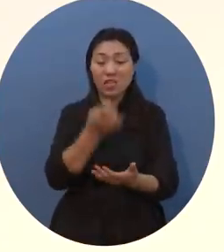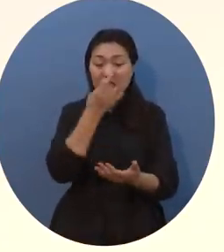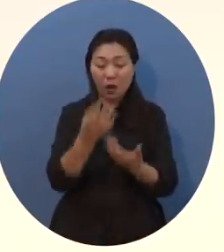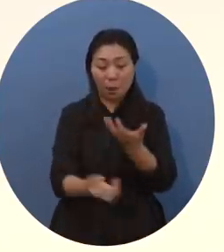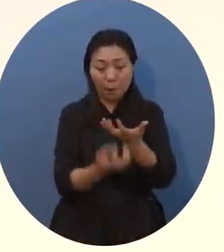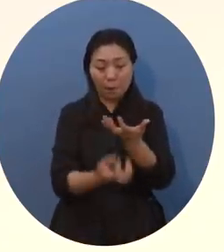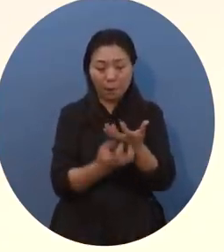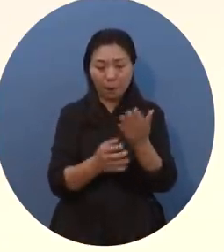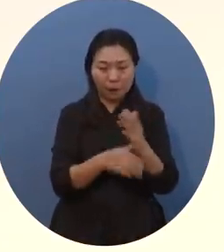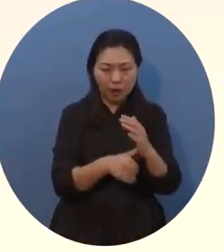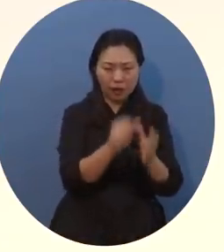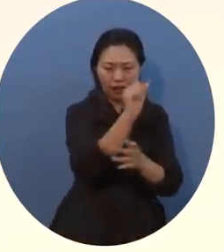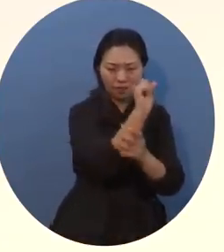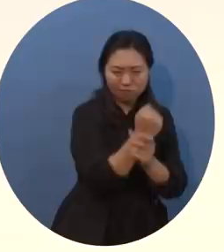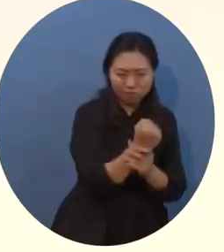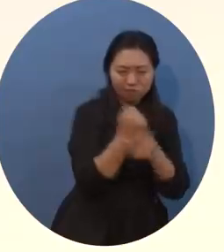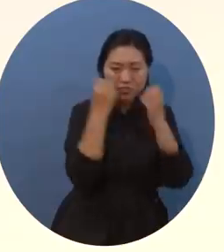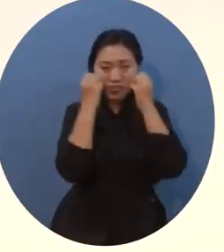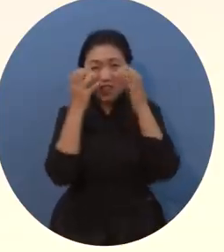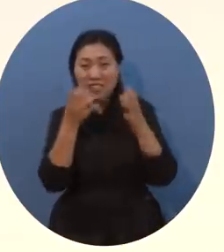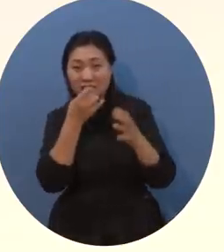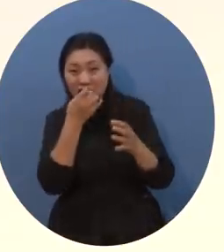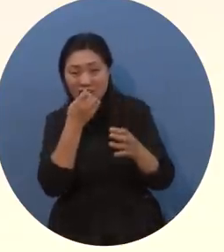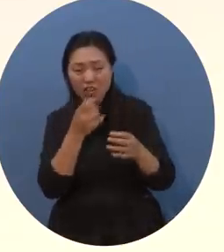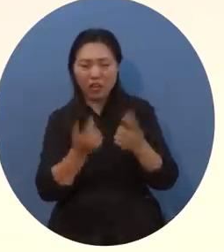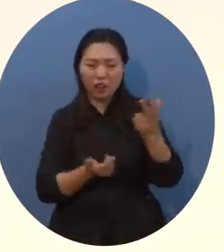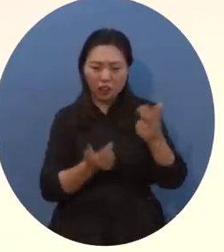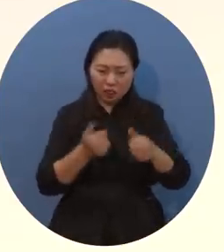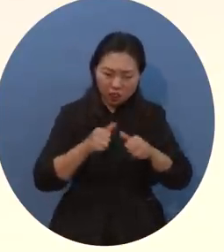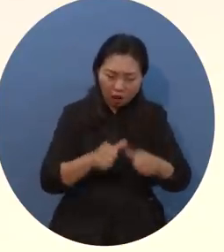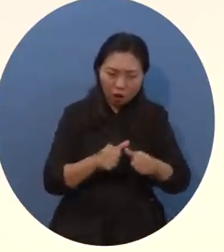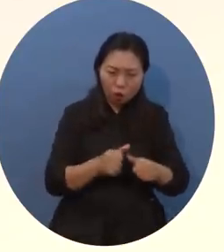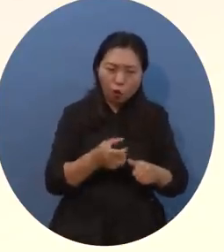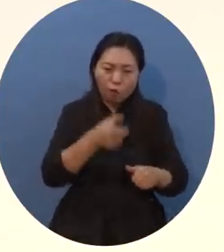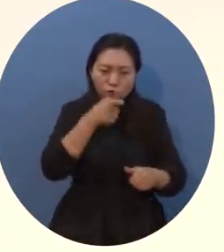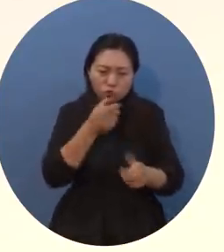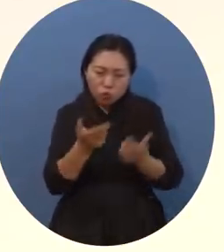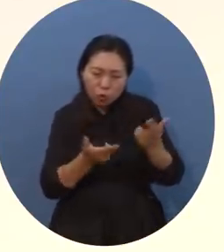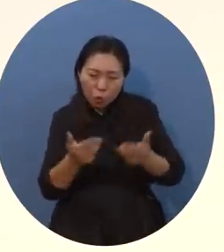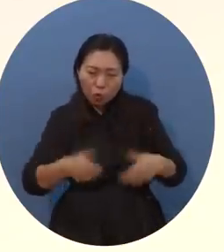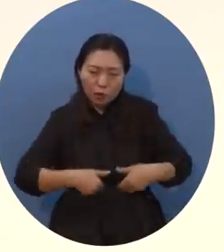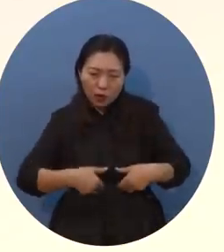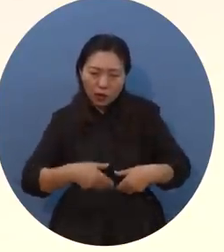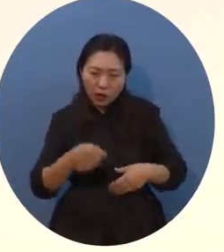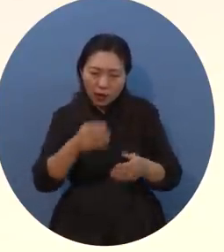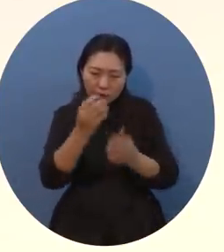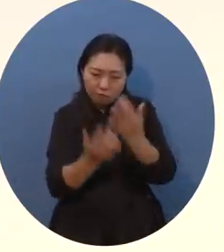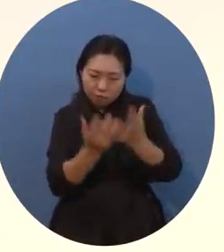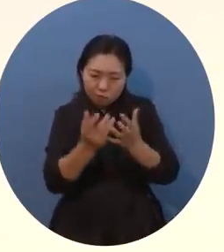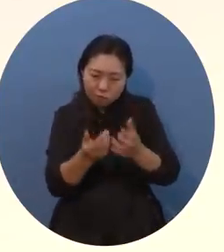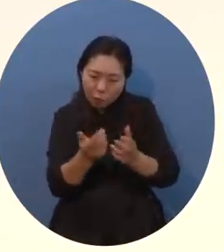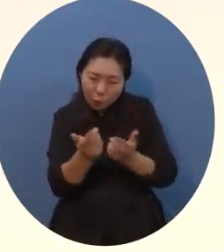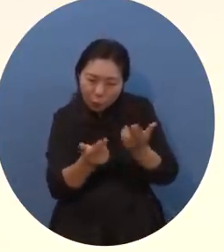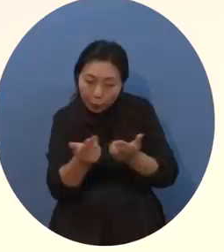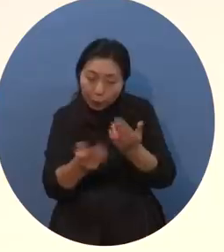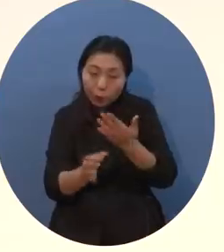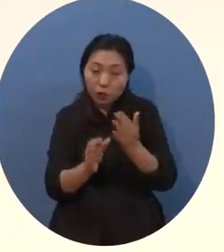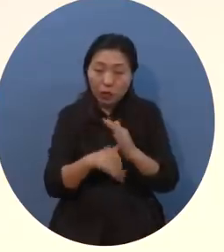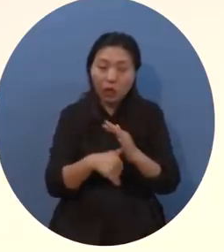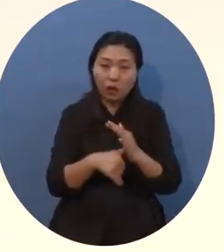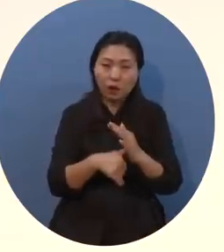때도 햅쌀이냐 묵은쌀이냐 따라서 물 조정을 해야 되고 불 세기를 조정하고 약간 설익었을